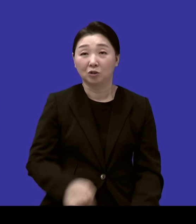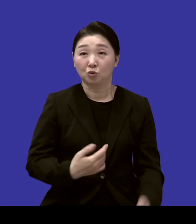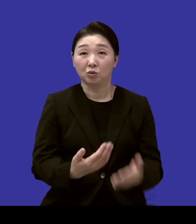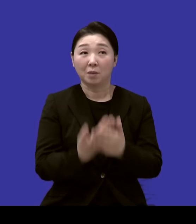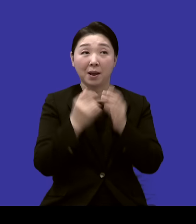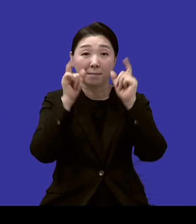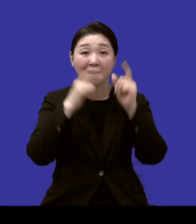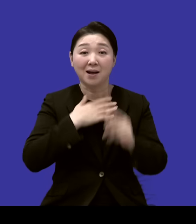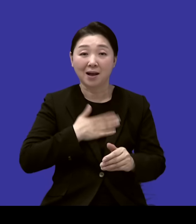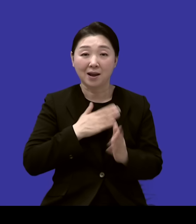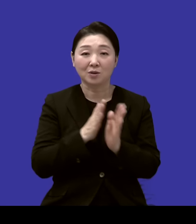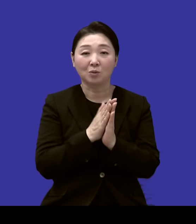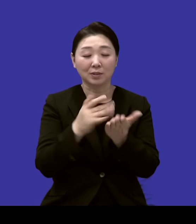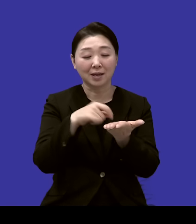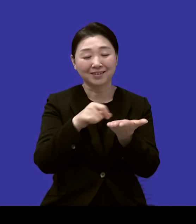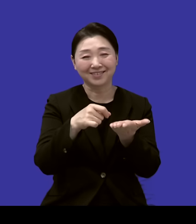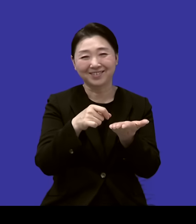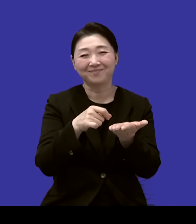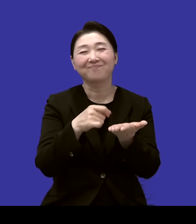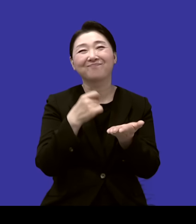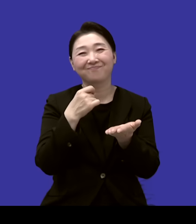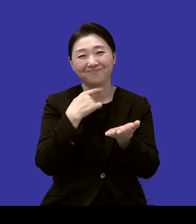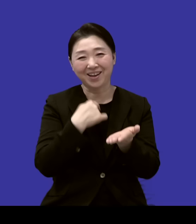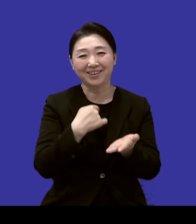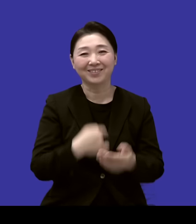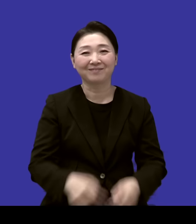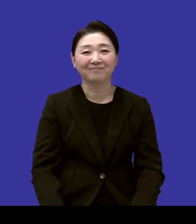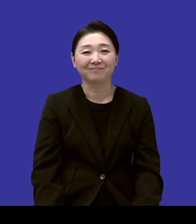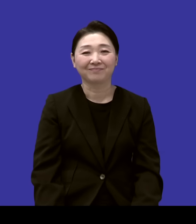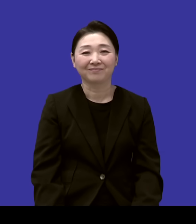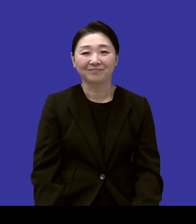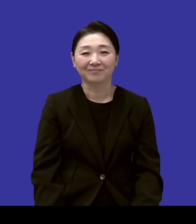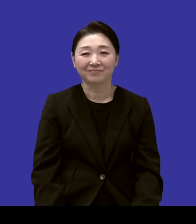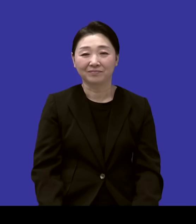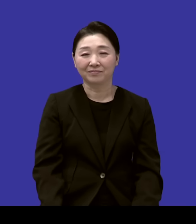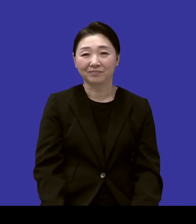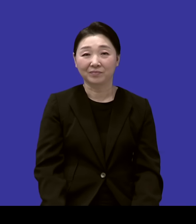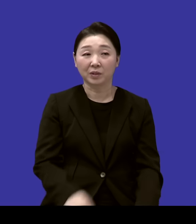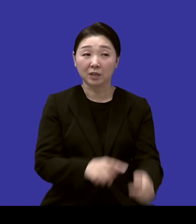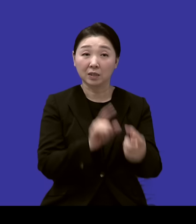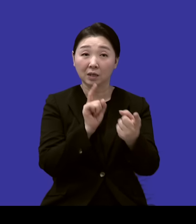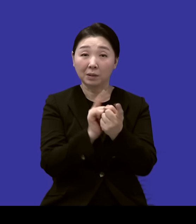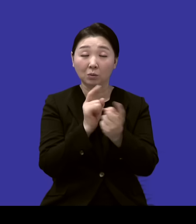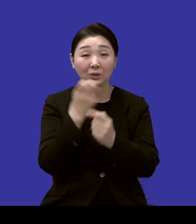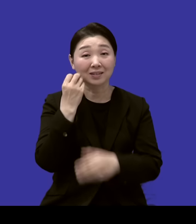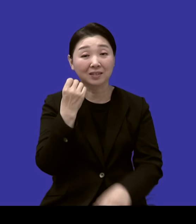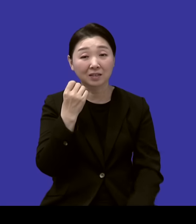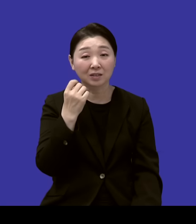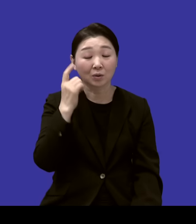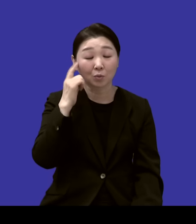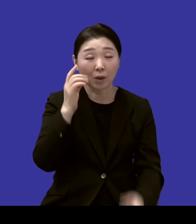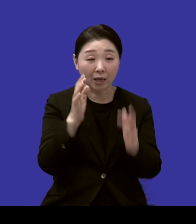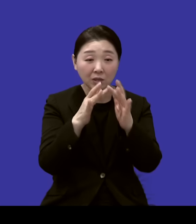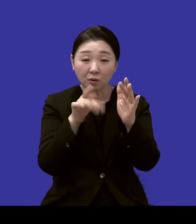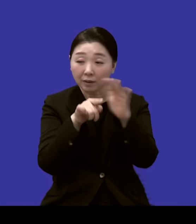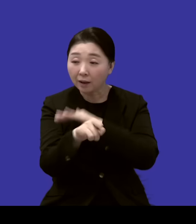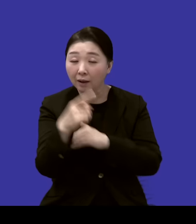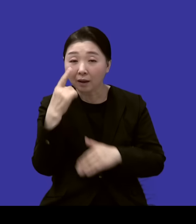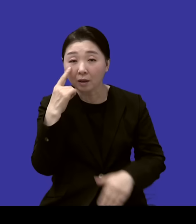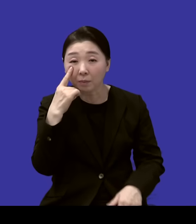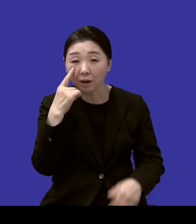눈을 뜨면서 예. 책 쓰기까지 나아가게 예. 되었어요. 그래서 이분을 만난 것도 참 신기한데 포털 사이트에 제가 들어갔는데